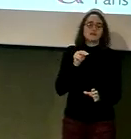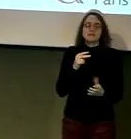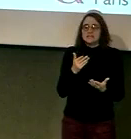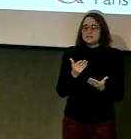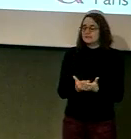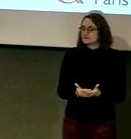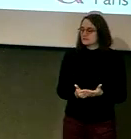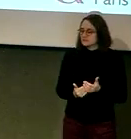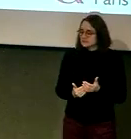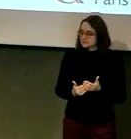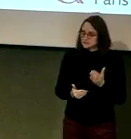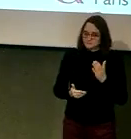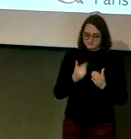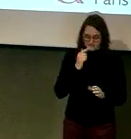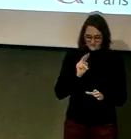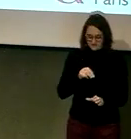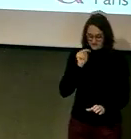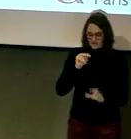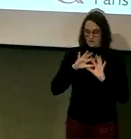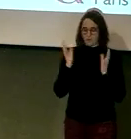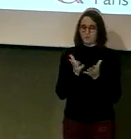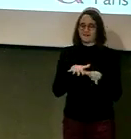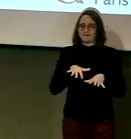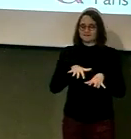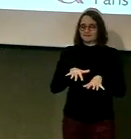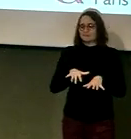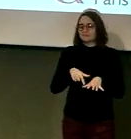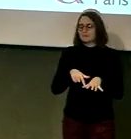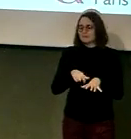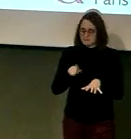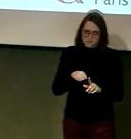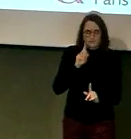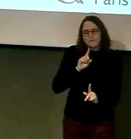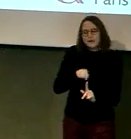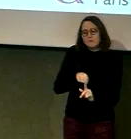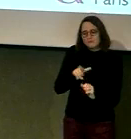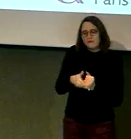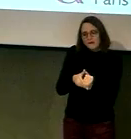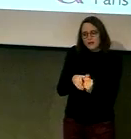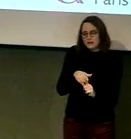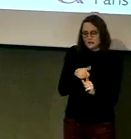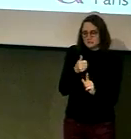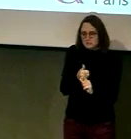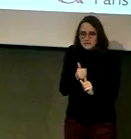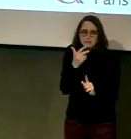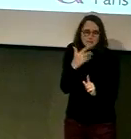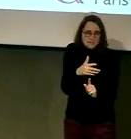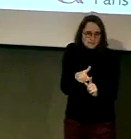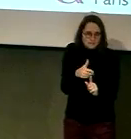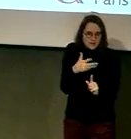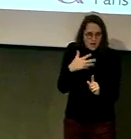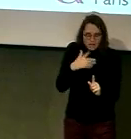on part de l'idée du système, il faut bien sûr aider cette femme qui est déjà avec